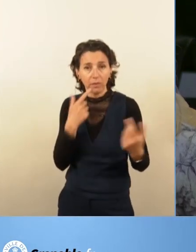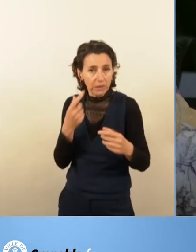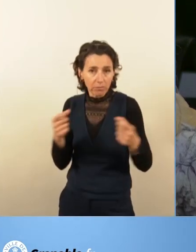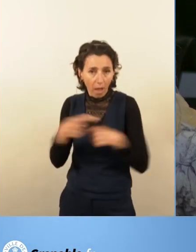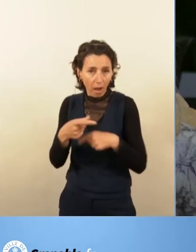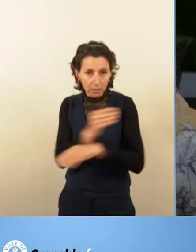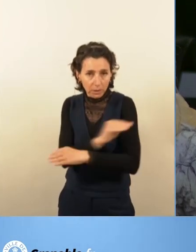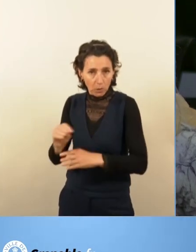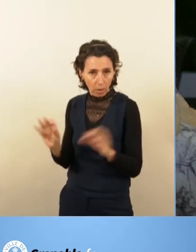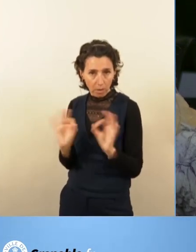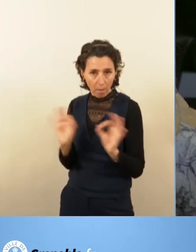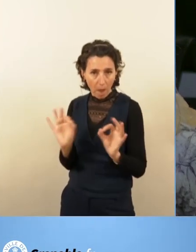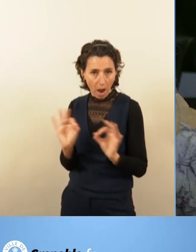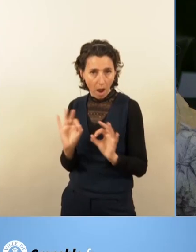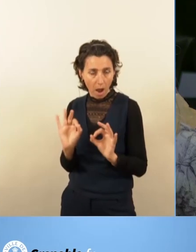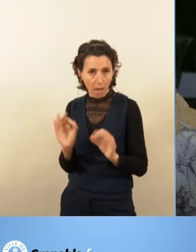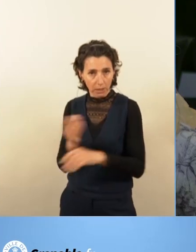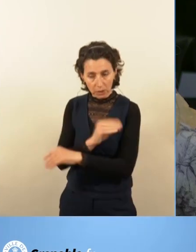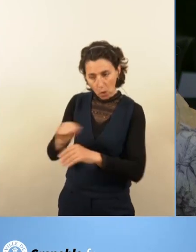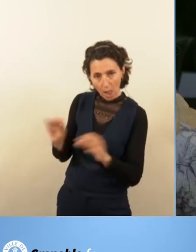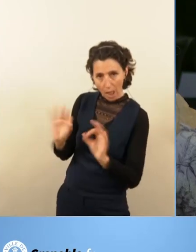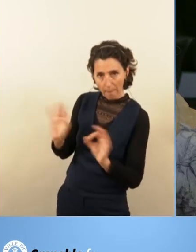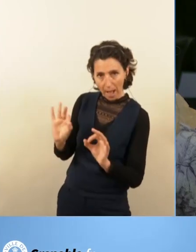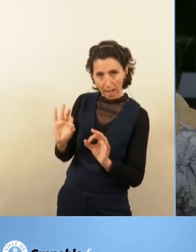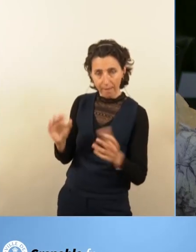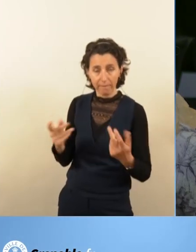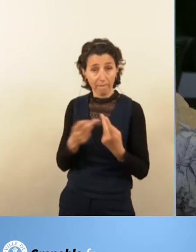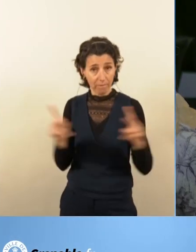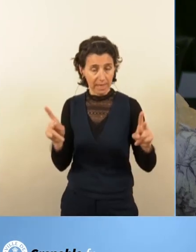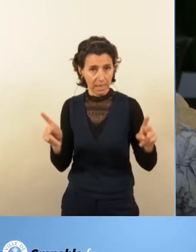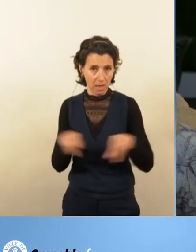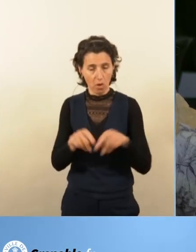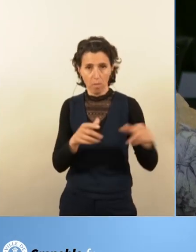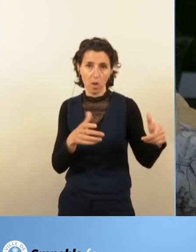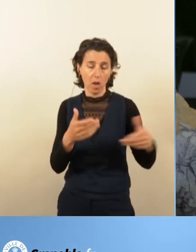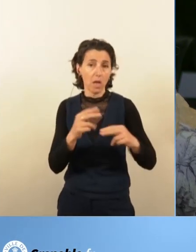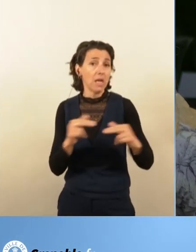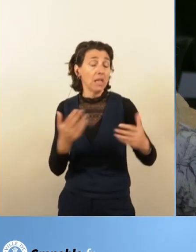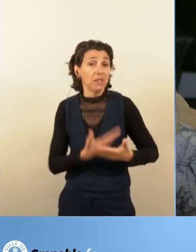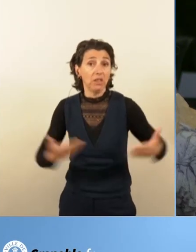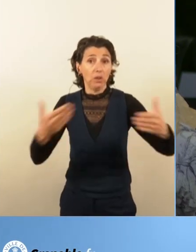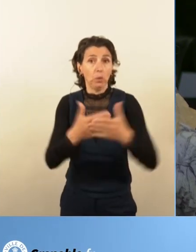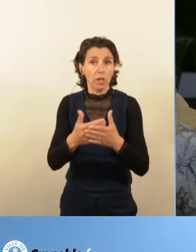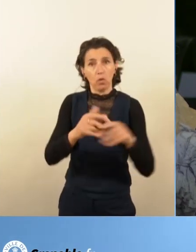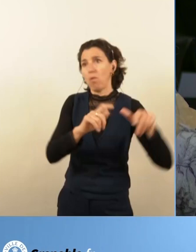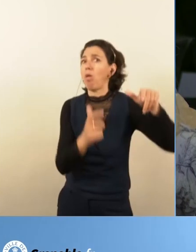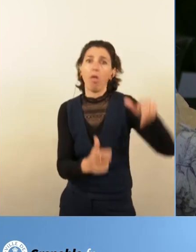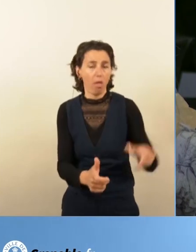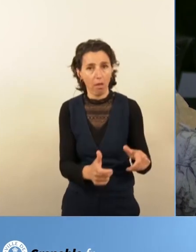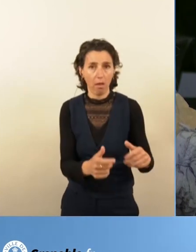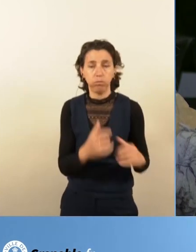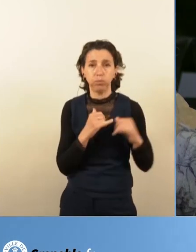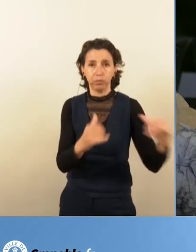réalité c'est comme la sécurité en sécurité est très élevée la ville a un niveau de sinistralité très élevé et comme il n'y a pas de